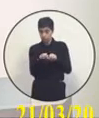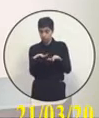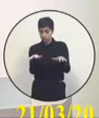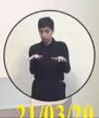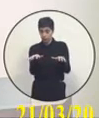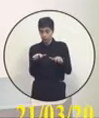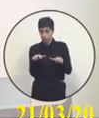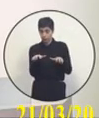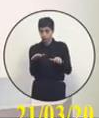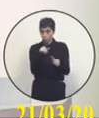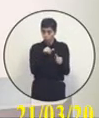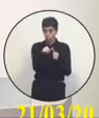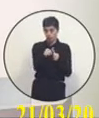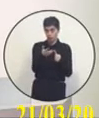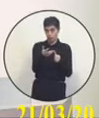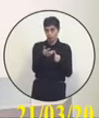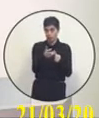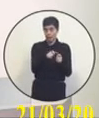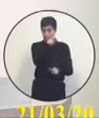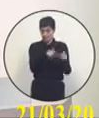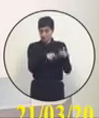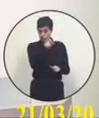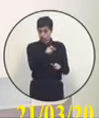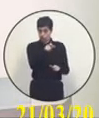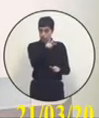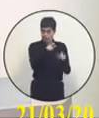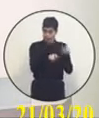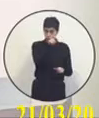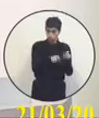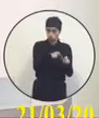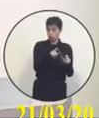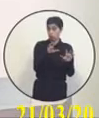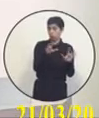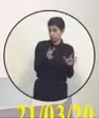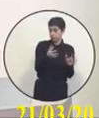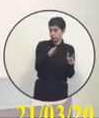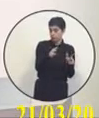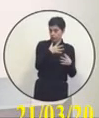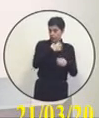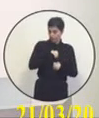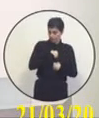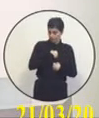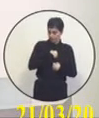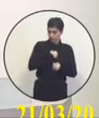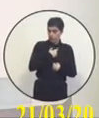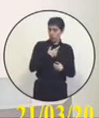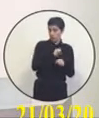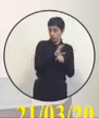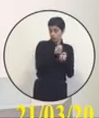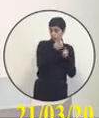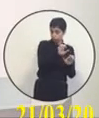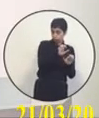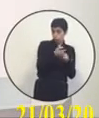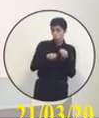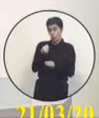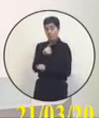certaine proportion de la population qui soit immunisée. Immunisée, il y a deux façons de l'être. Ou vous avez été infecté, ou vous avez été vacciné.